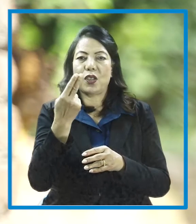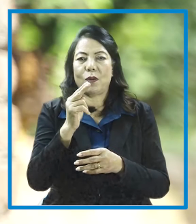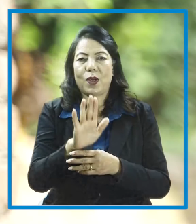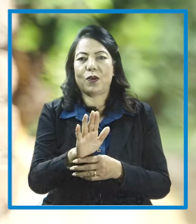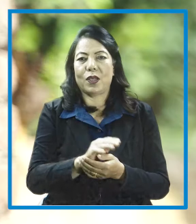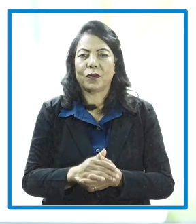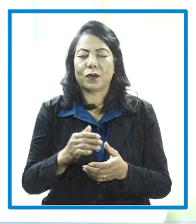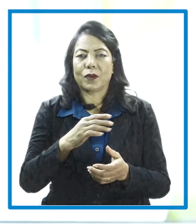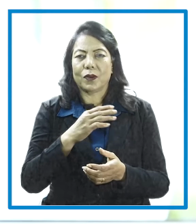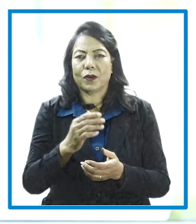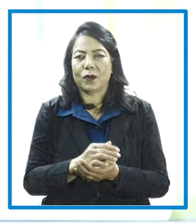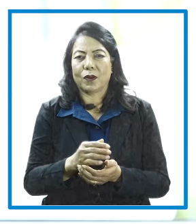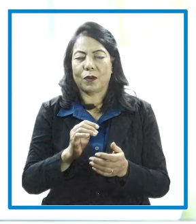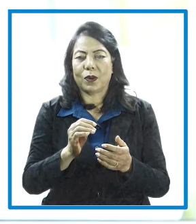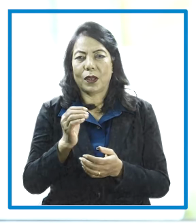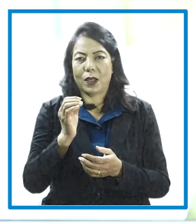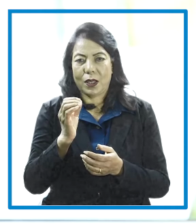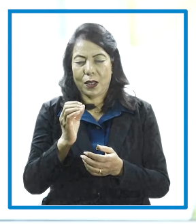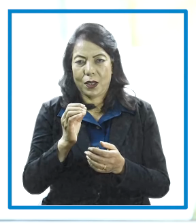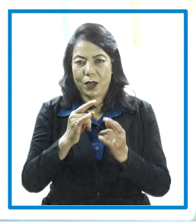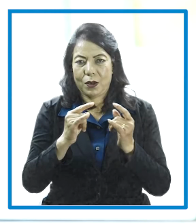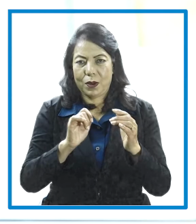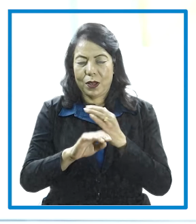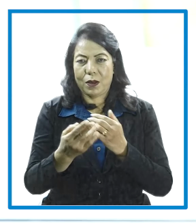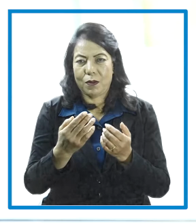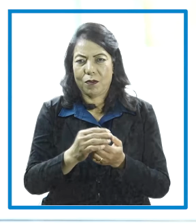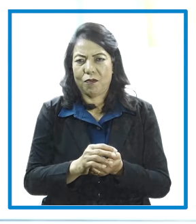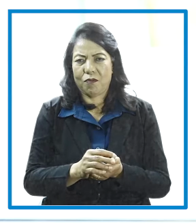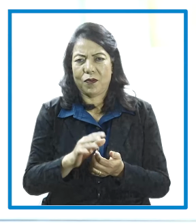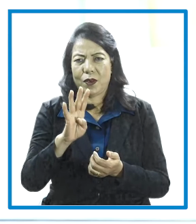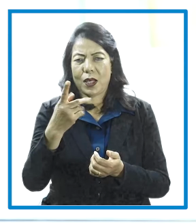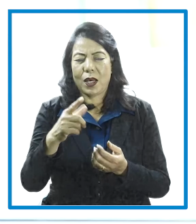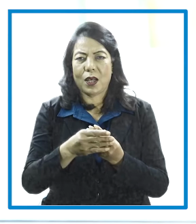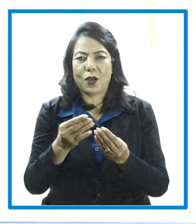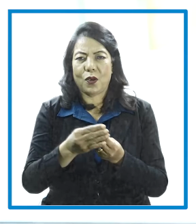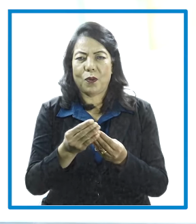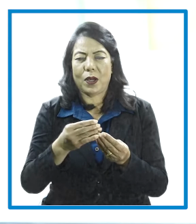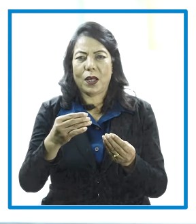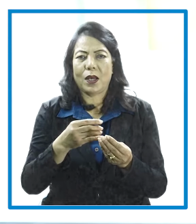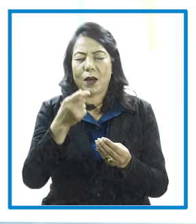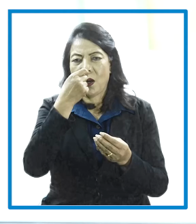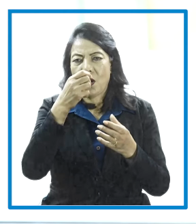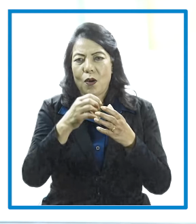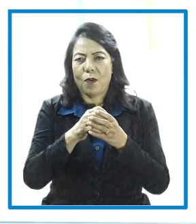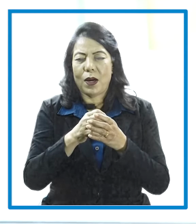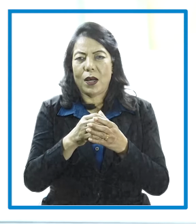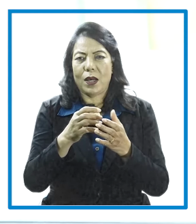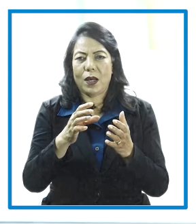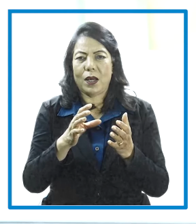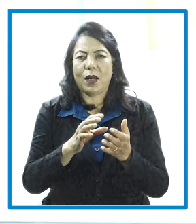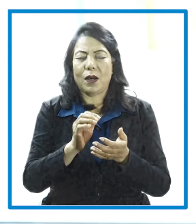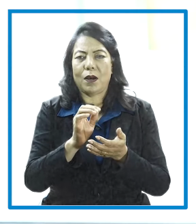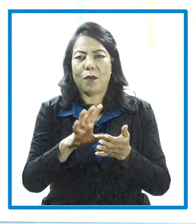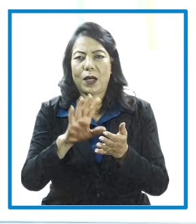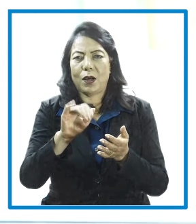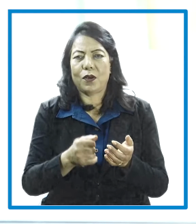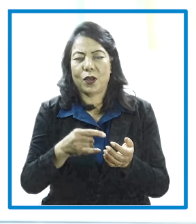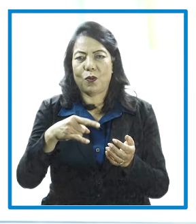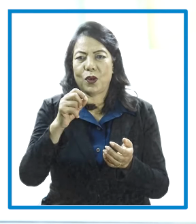धेरै सजिलो भएको छ पशुस्वास्थ्य शिविर चाहिँ सञ्चालन गर्यो लागत साझेदारीमा हाम्रो चाहिँ 4 लाख रुपियाँ चाहिँ हाम्रो गल्छी गाउँपालिका पशुस्वास्थ्य आएको थियो